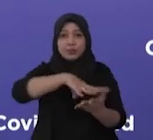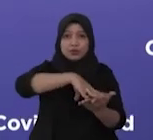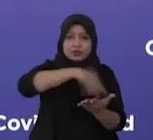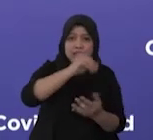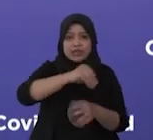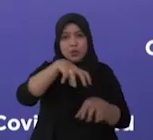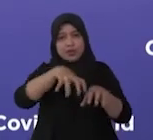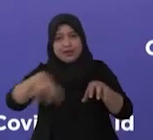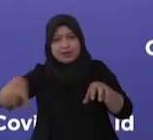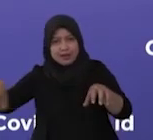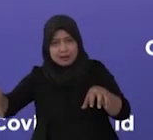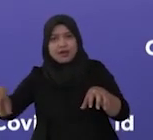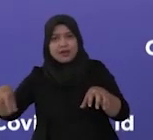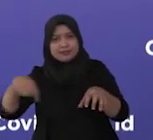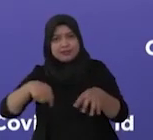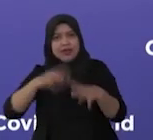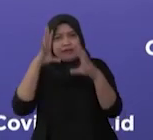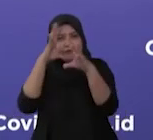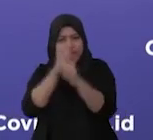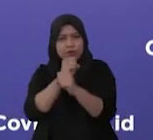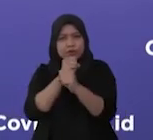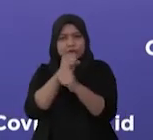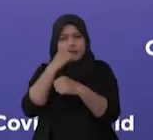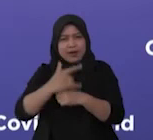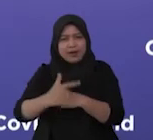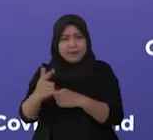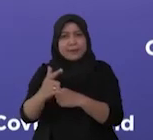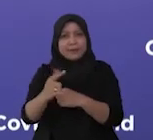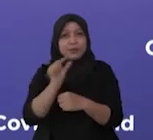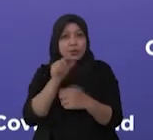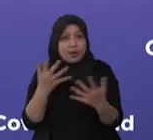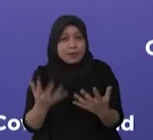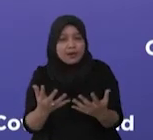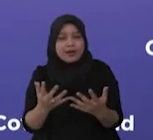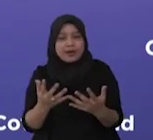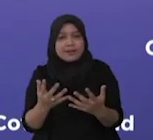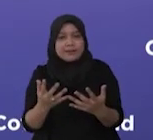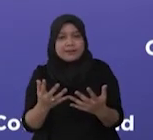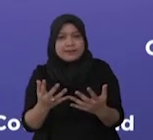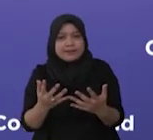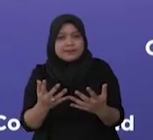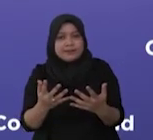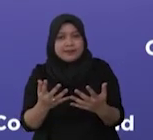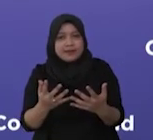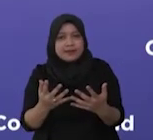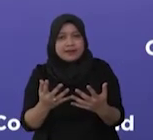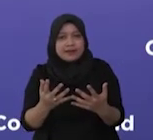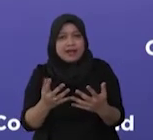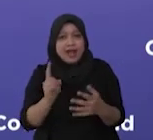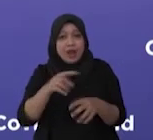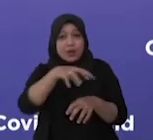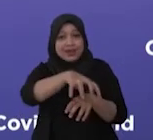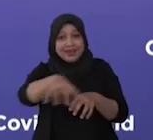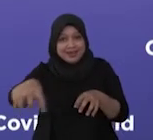ini harus tetap fokus harus tetap fokus untuk memastikan bahwa daerah-daerah yang